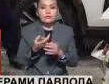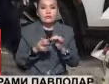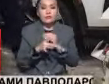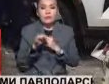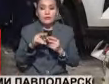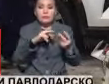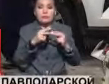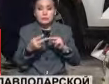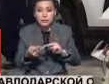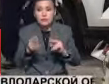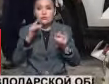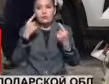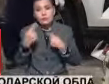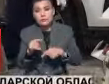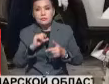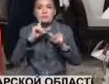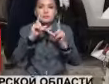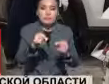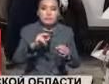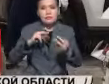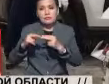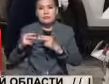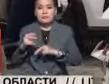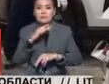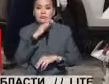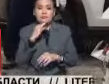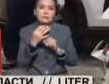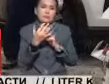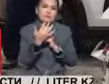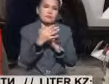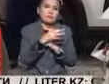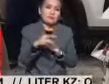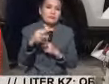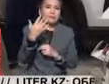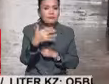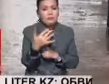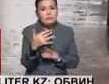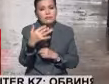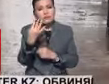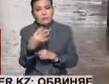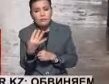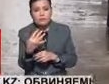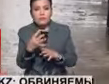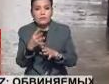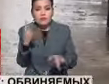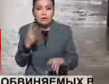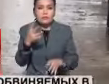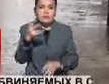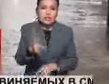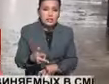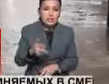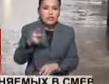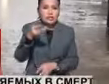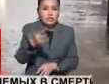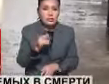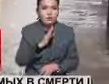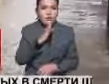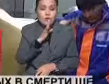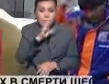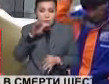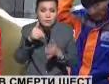переобуваем, одна заезжает, другая выезжает. В целом, ну, минут 50-40. Люди некоторые стоят в очередь по 3-4 часа. С самого утра ждут машину,